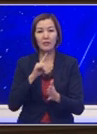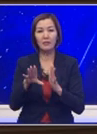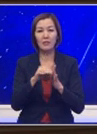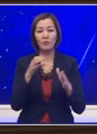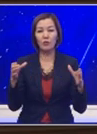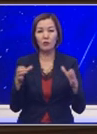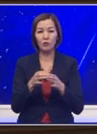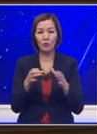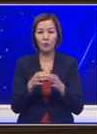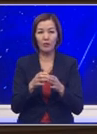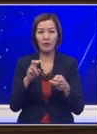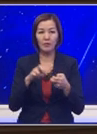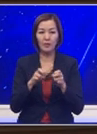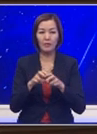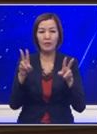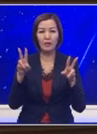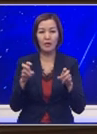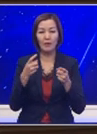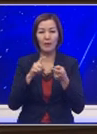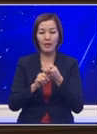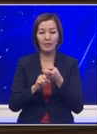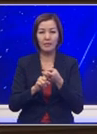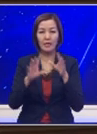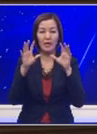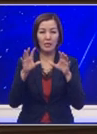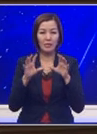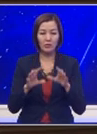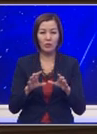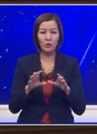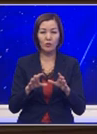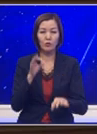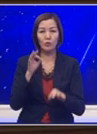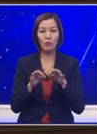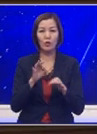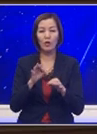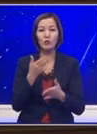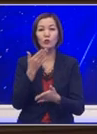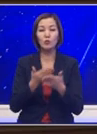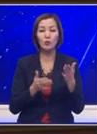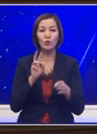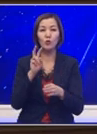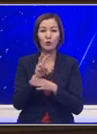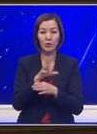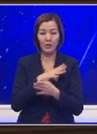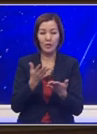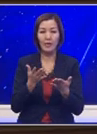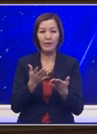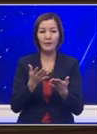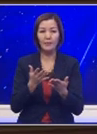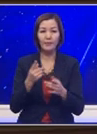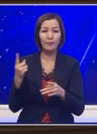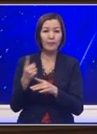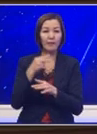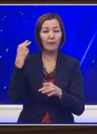тобы аталған мәселеге қатысты конституциялық сотқа жүгінді. Конституциялық сот Қазақстан Республикасының